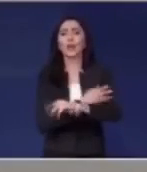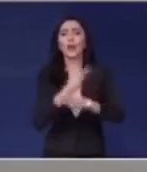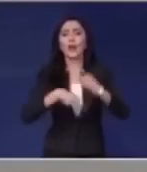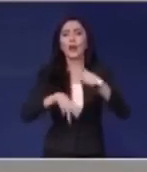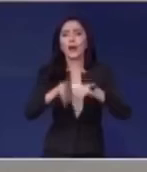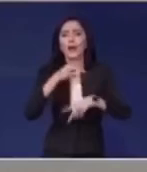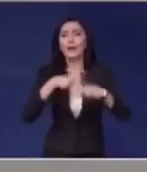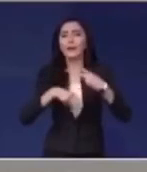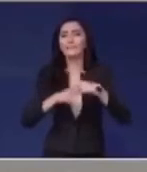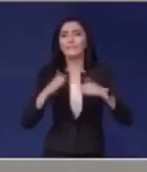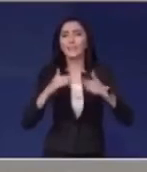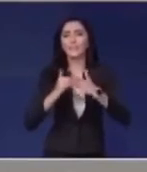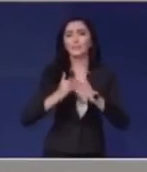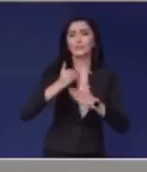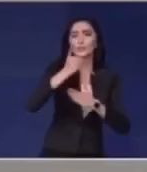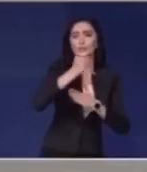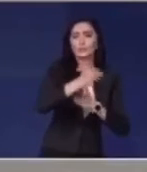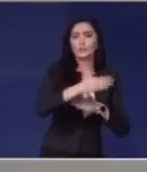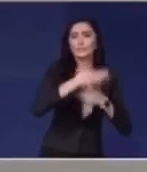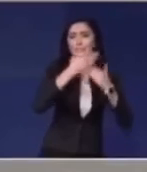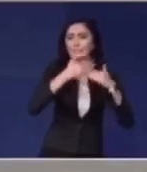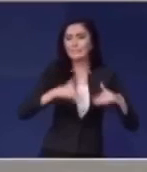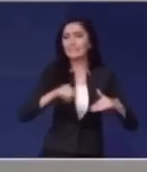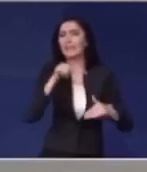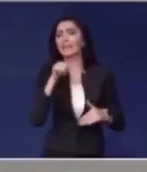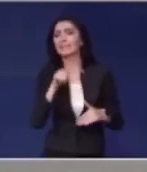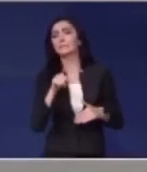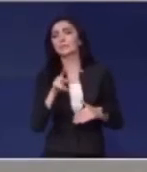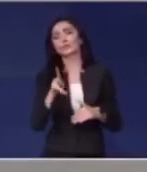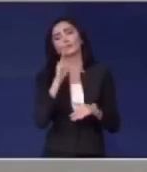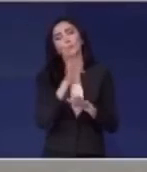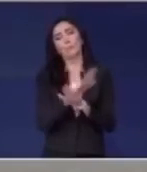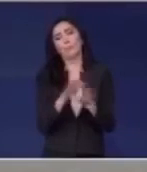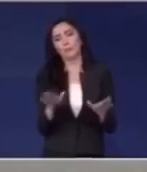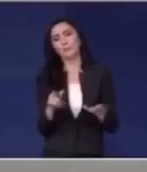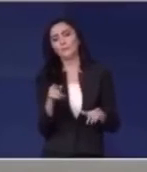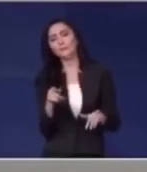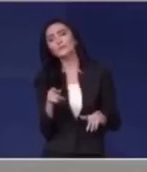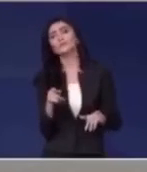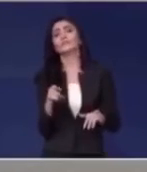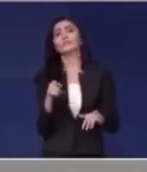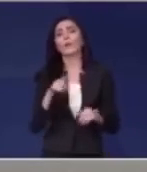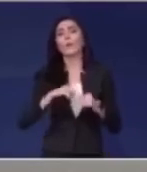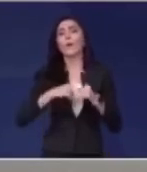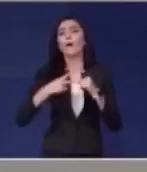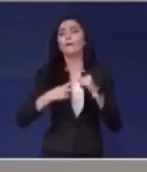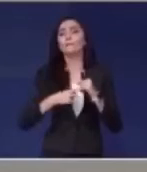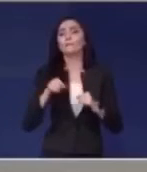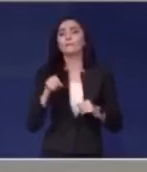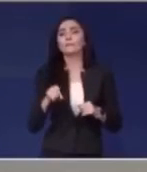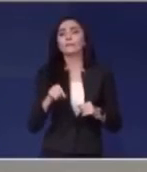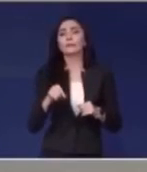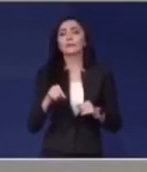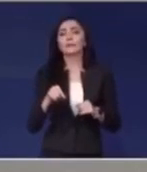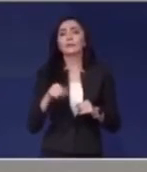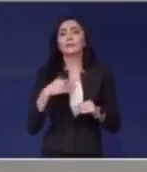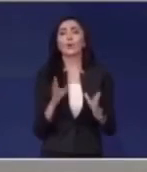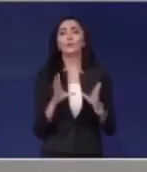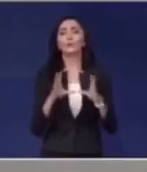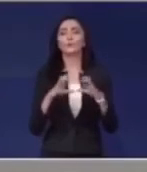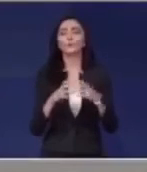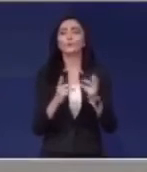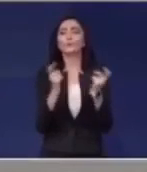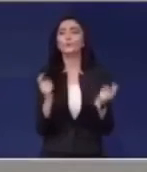arası geniş çıkış sınırlandırmasını sonlandırmış tık bu haftaki tabi ne